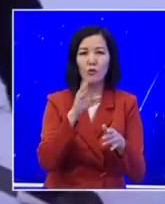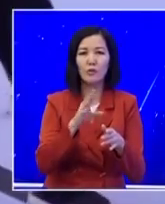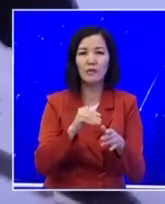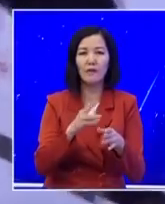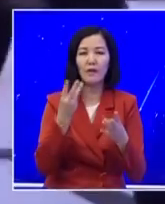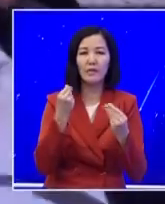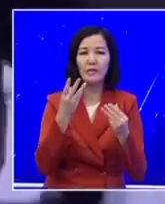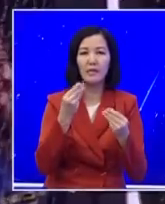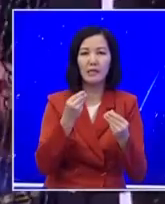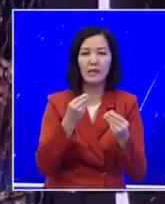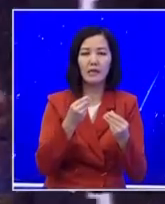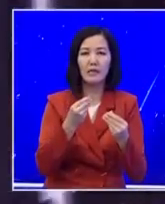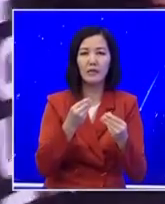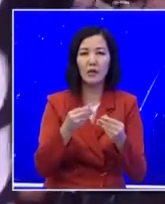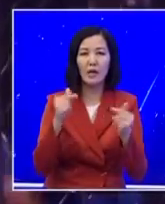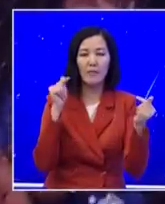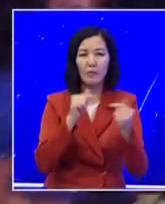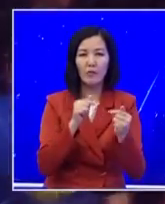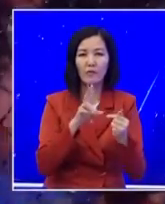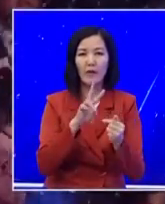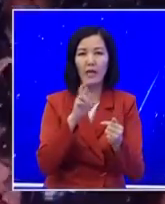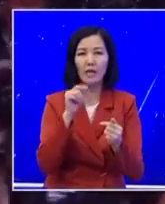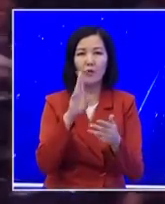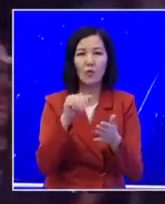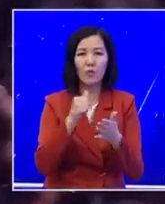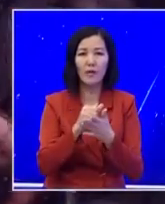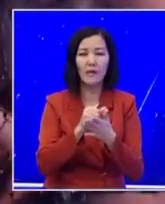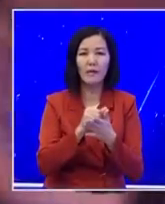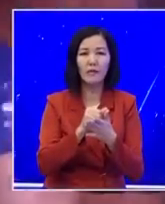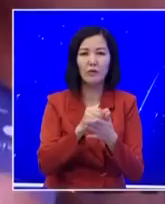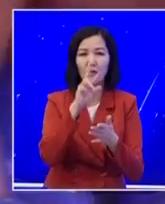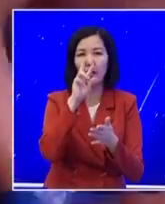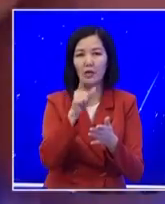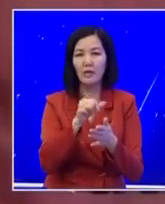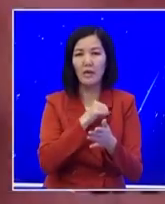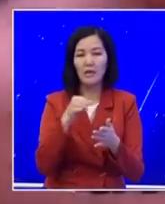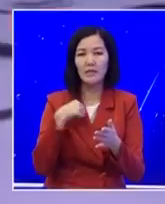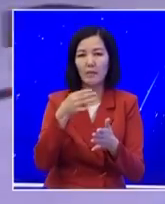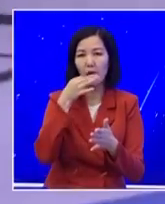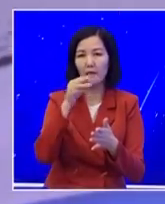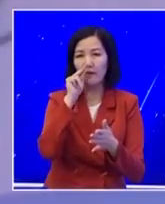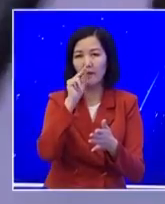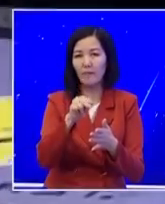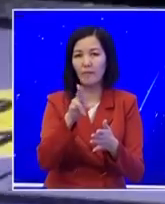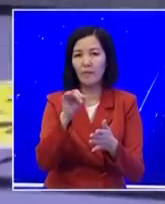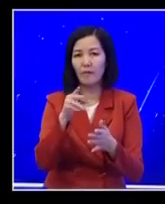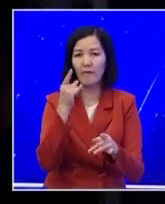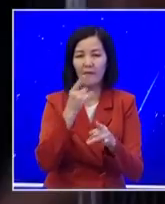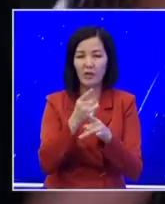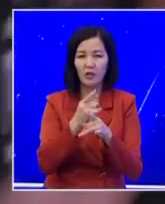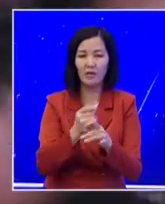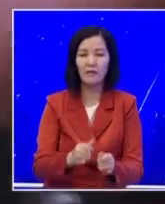американца за супербой против Энтану глава UFC назвал безумными. Сам боец в ответ обвинил промоутера во лжи.